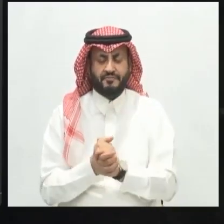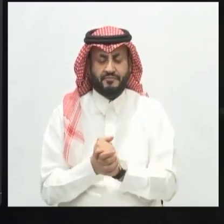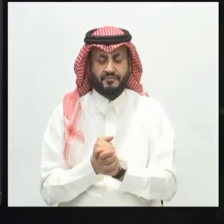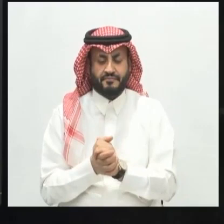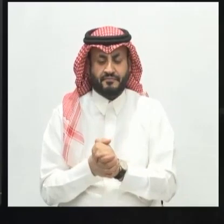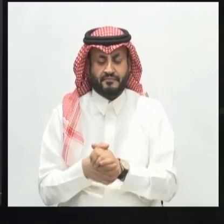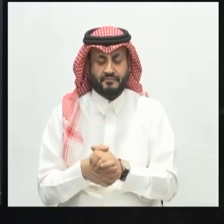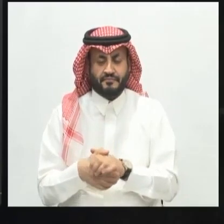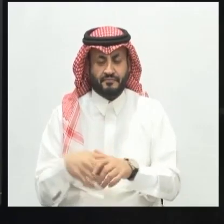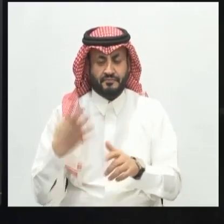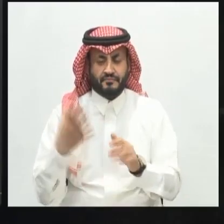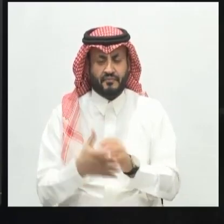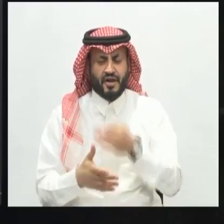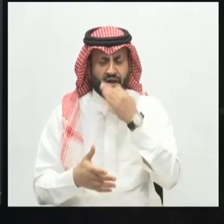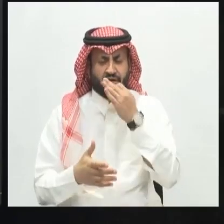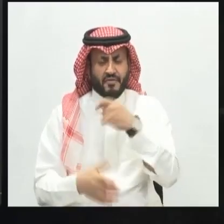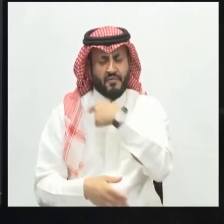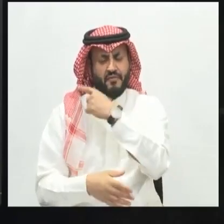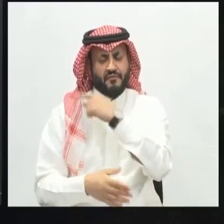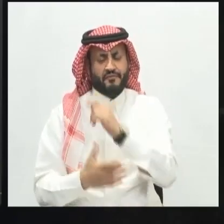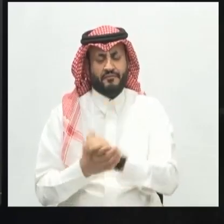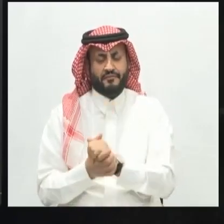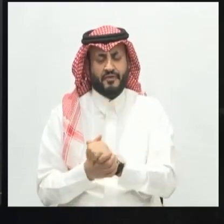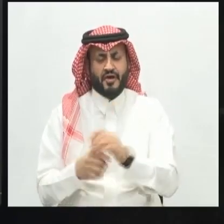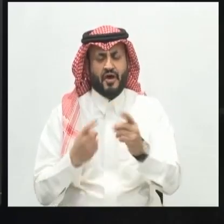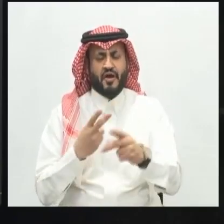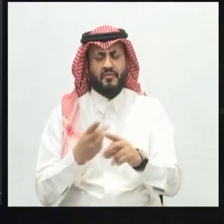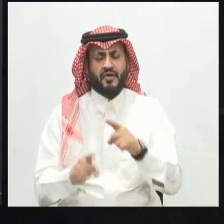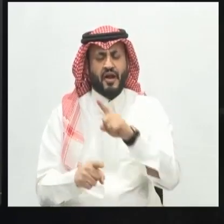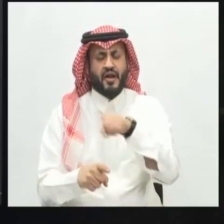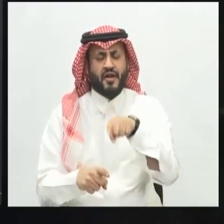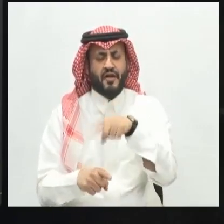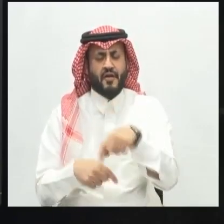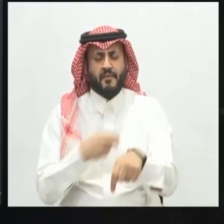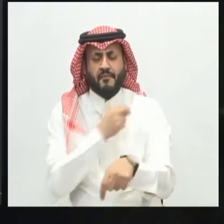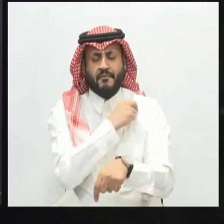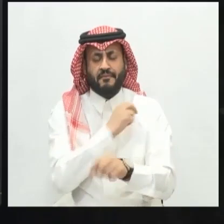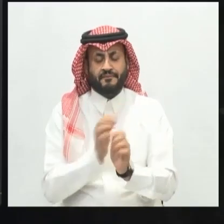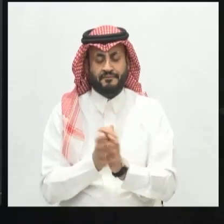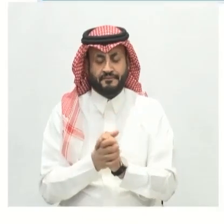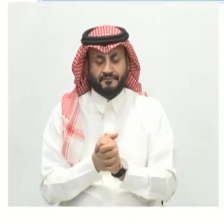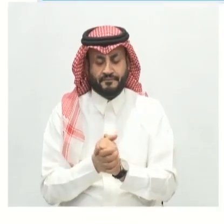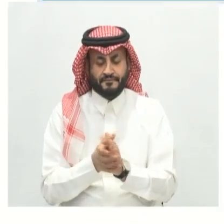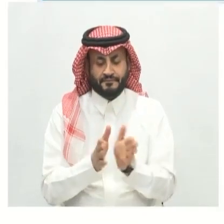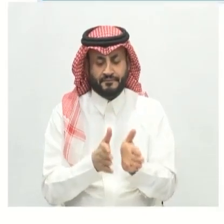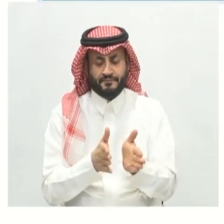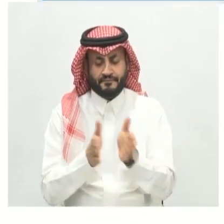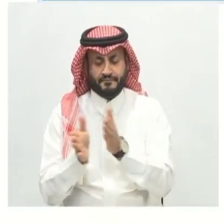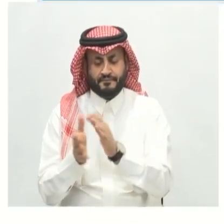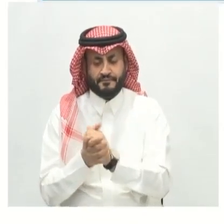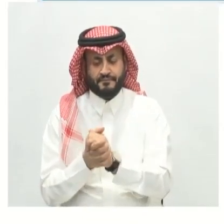البصر اخيرا الامر بالمعروف والنهي عن المنكر ننتقل الى